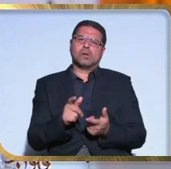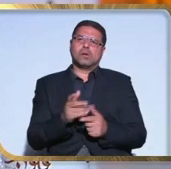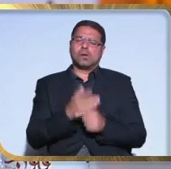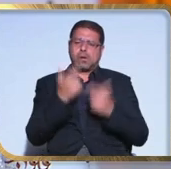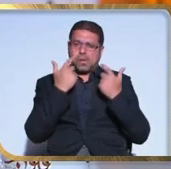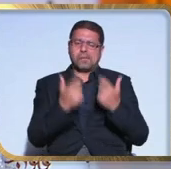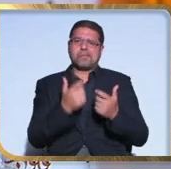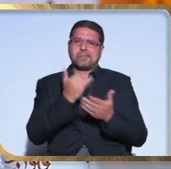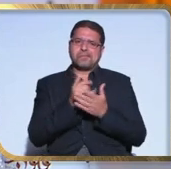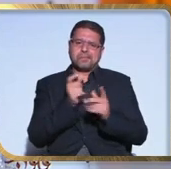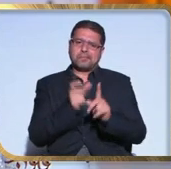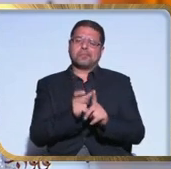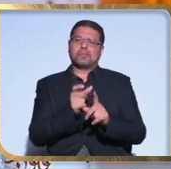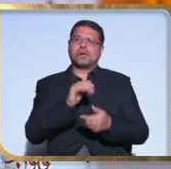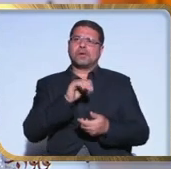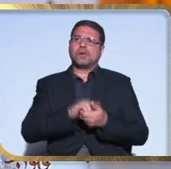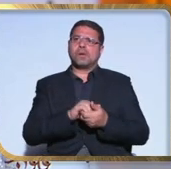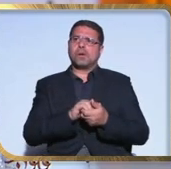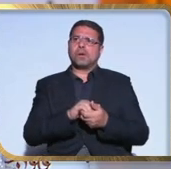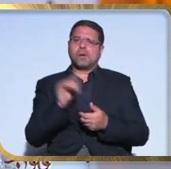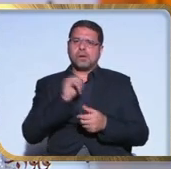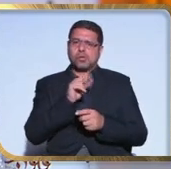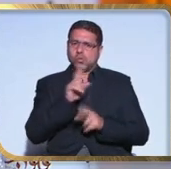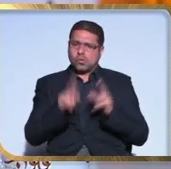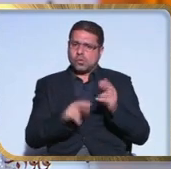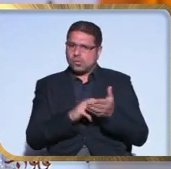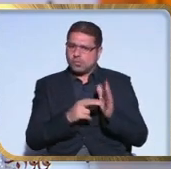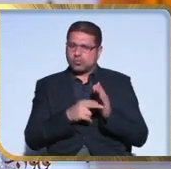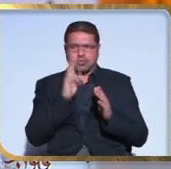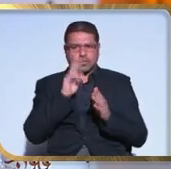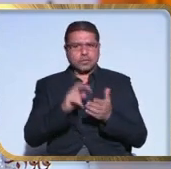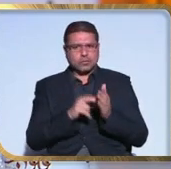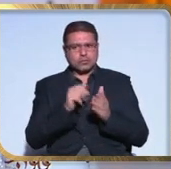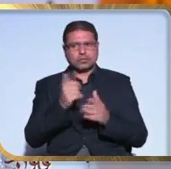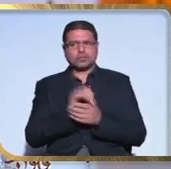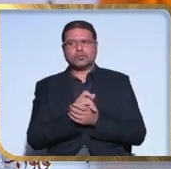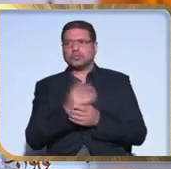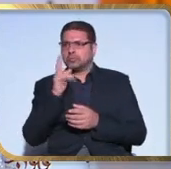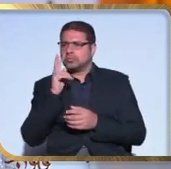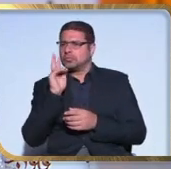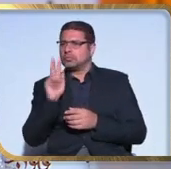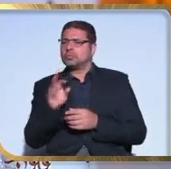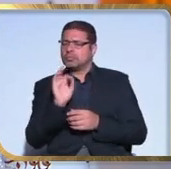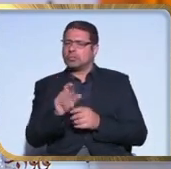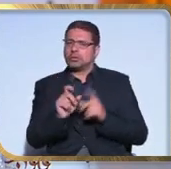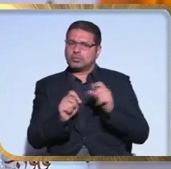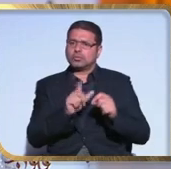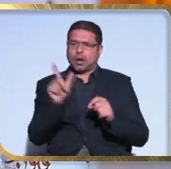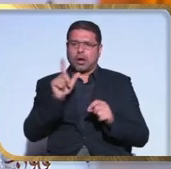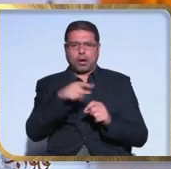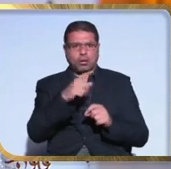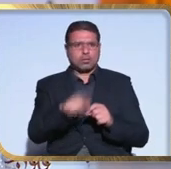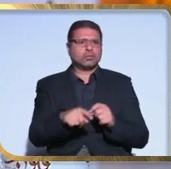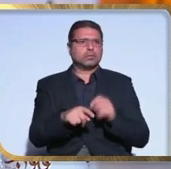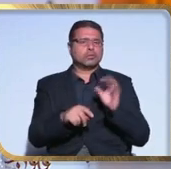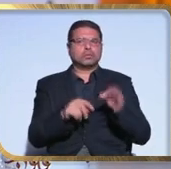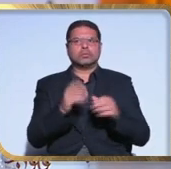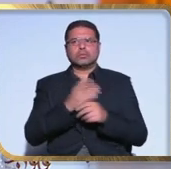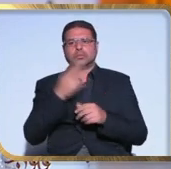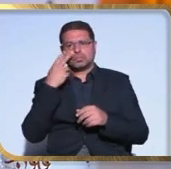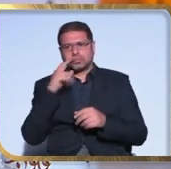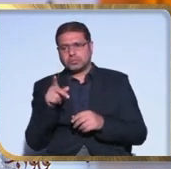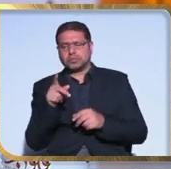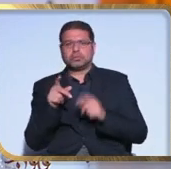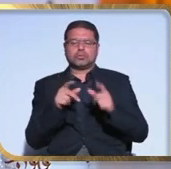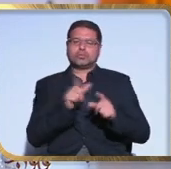الرعايه المعاهده ان بسال عليهم بشوفهم بيصاحب مين بيكلموا مين ده صح ده غلط هذا خطا